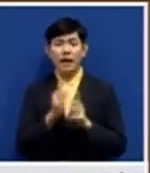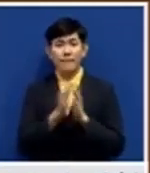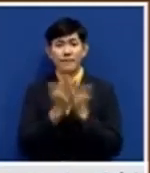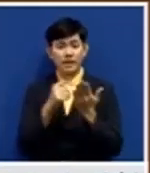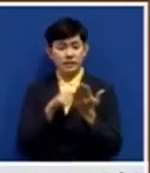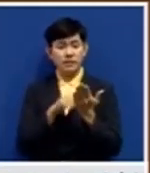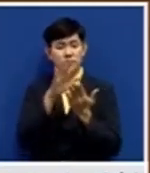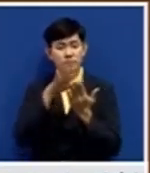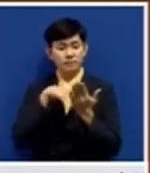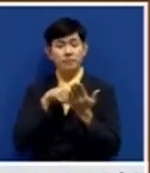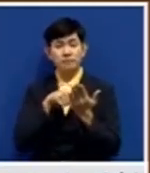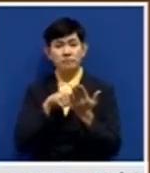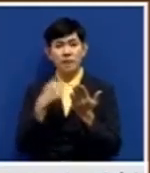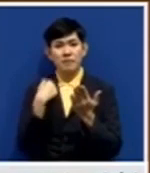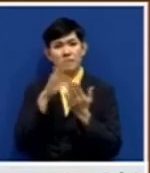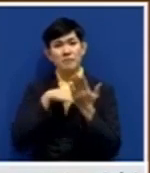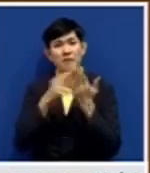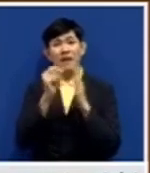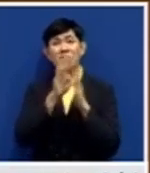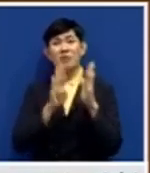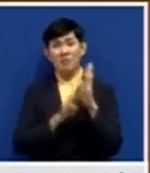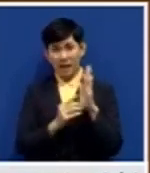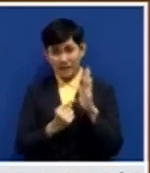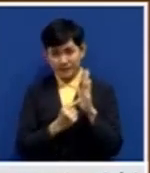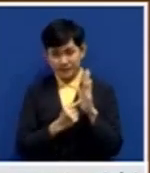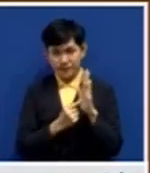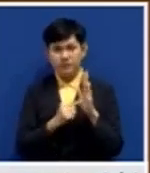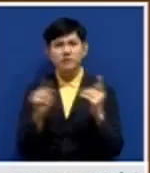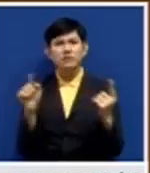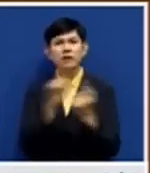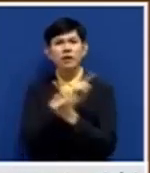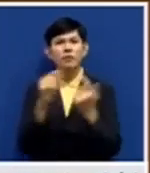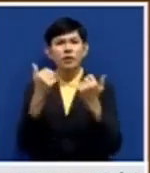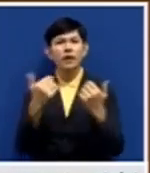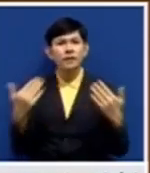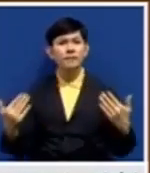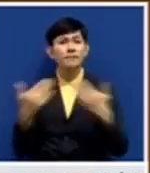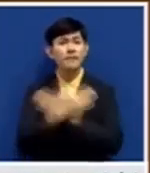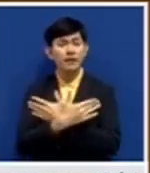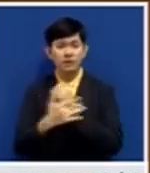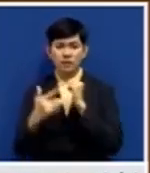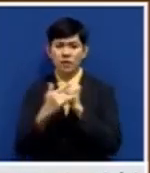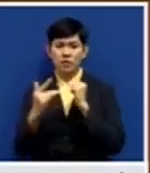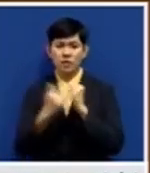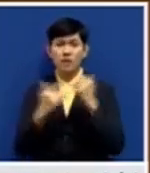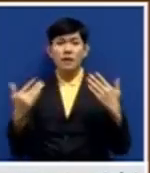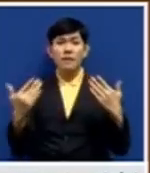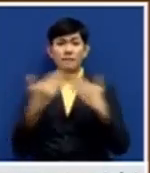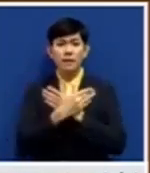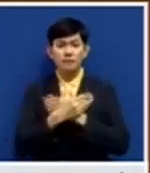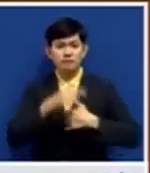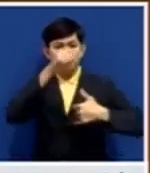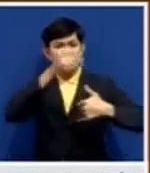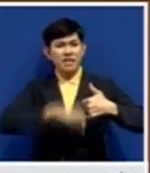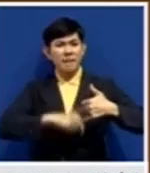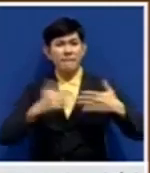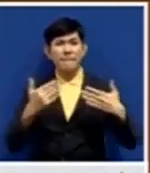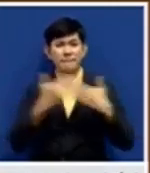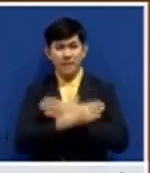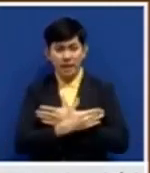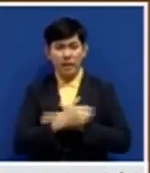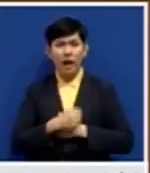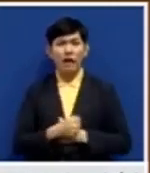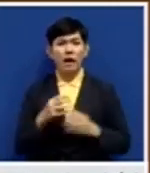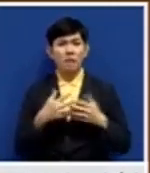จกนโยบายสังคมมันเปลี่ยนเทคโนโลยีเปลี่ยนพฤติกรรมคนเปลี่ยนการผลิตเปลี่